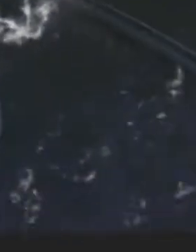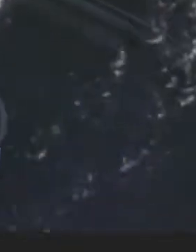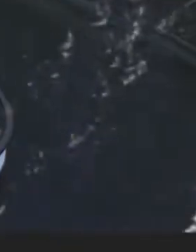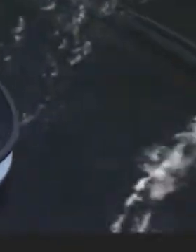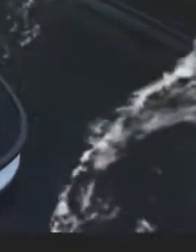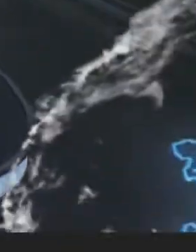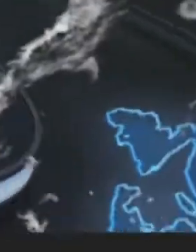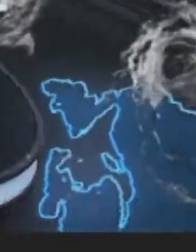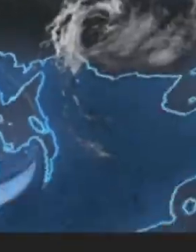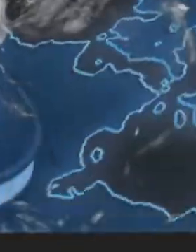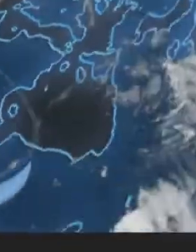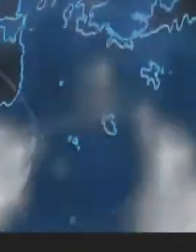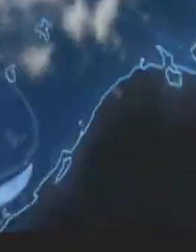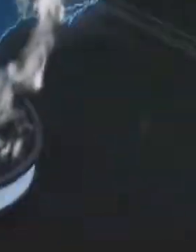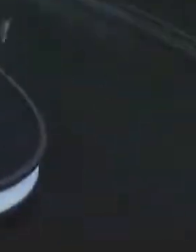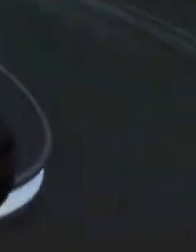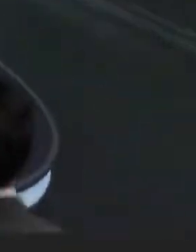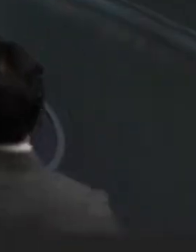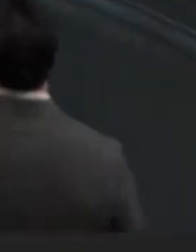아